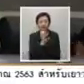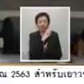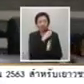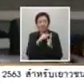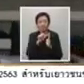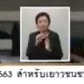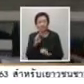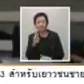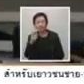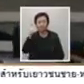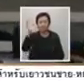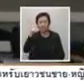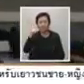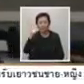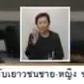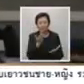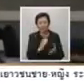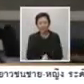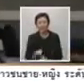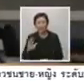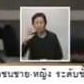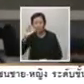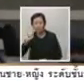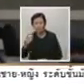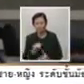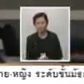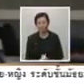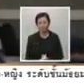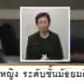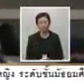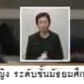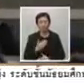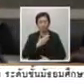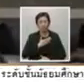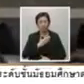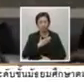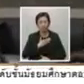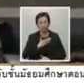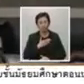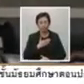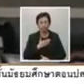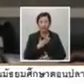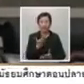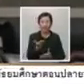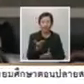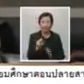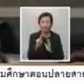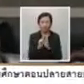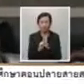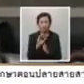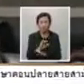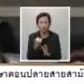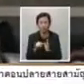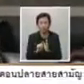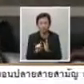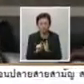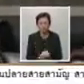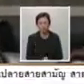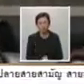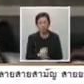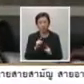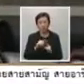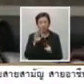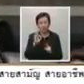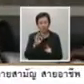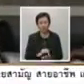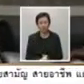นะครับ ท่านอาจจะไม่ได้พูดประเด็นที่ผมพูดนะครับแล้วประเด็นผม เชิญท่านวิรัตประท้วงผิดข้อบังคับข้อไหนครับ ครับข้อ9นะครับท่านประธ